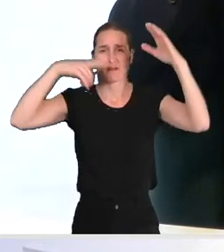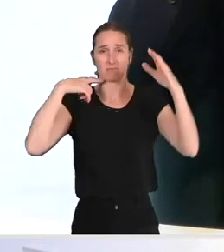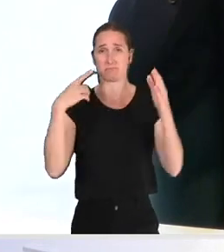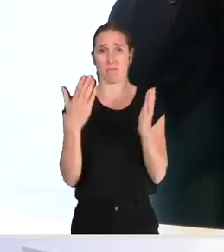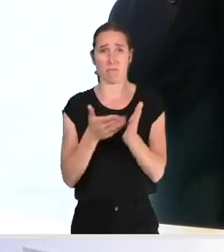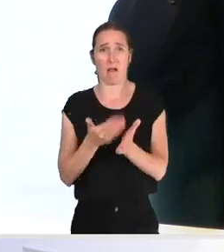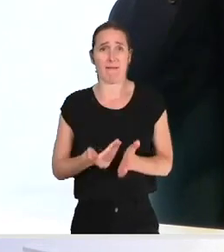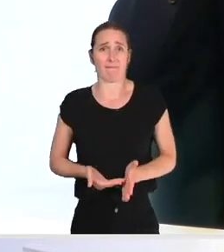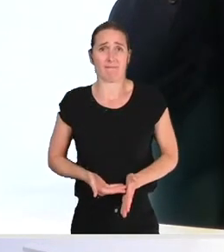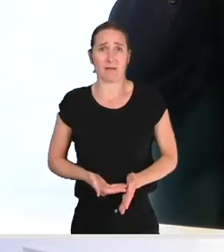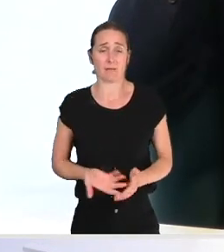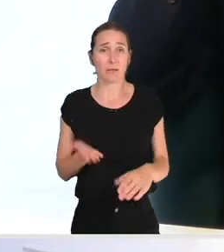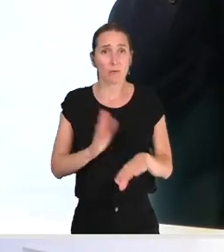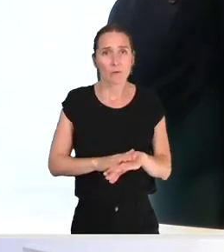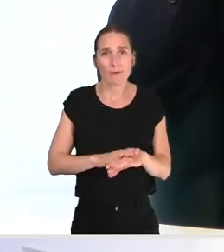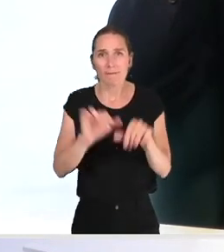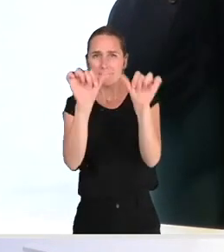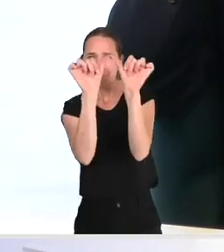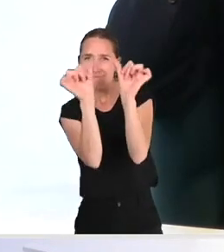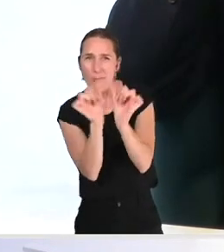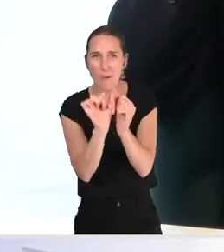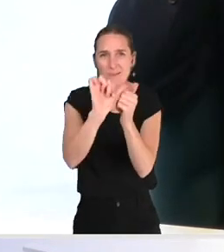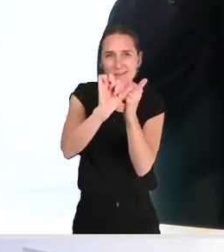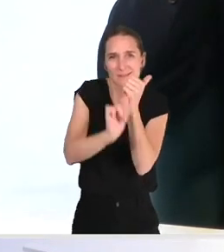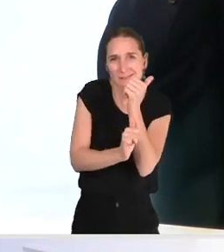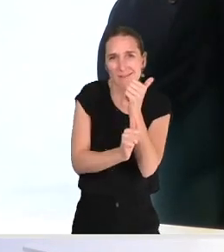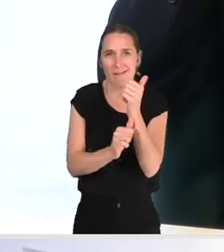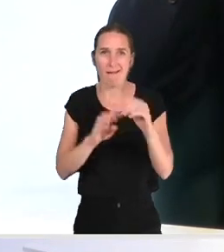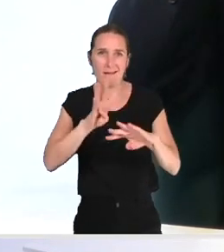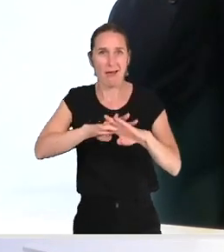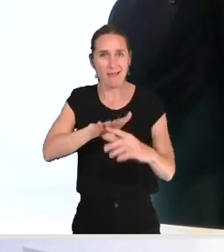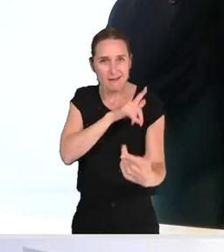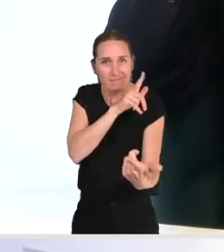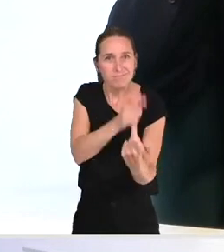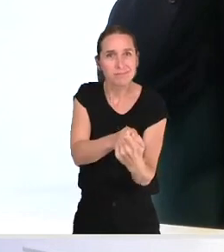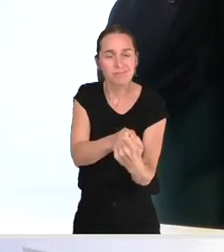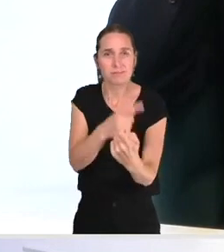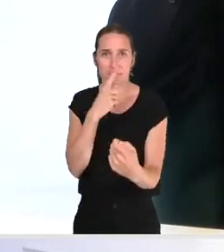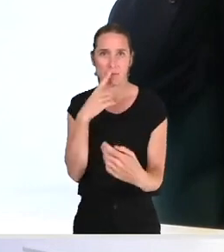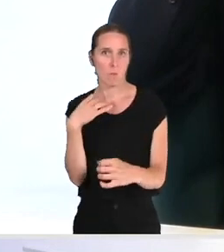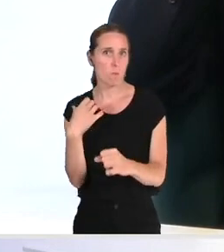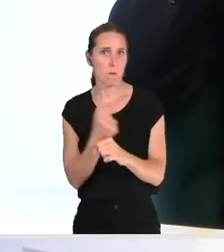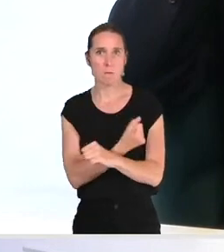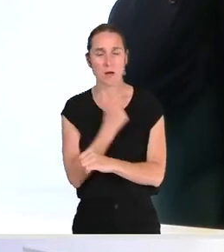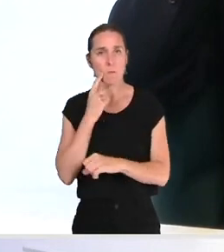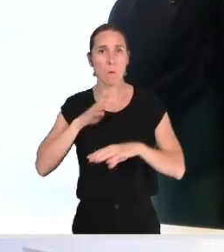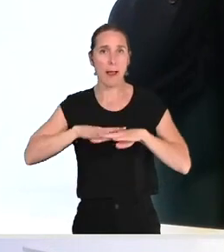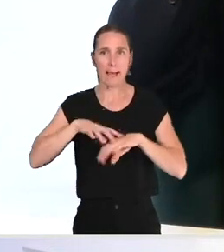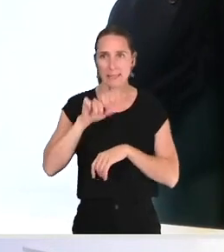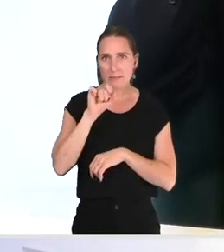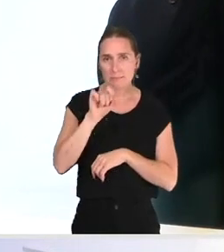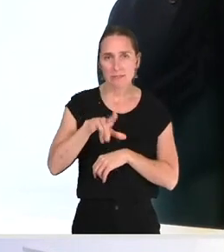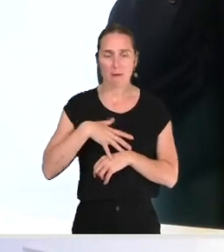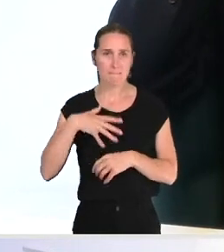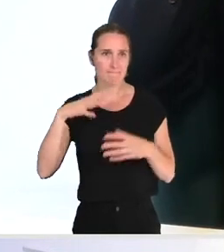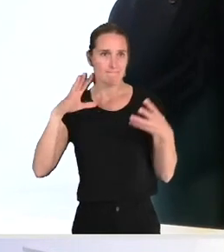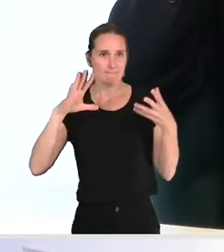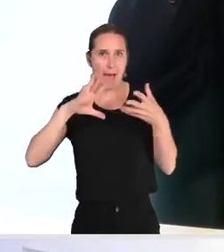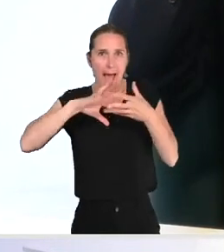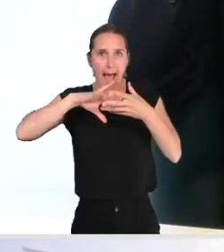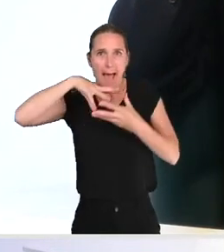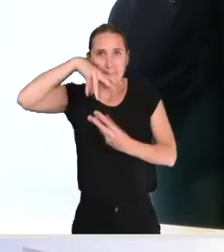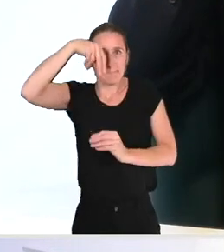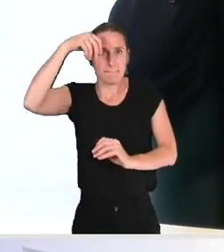l'environnement du quartier. C'est bien dommage car ce quartier a une âme, où il règne une ambiance, et vous cassez cette